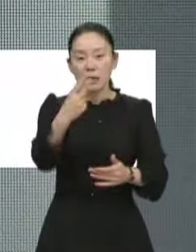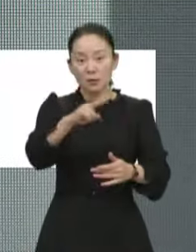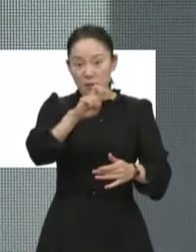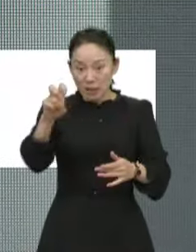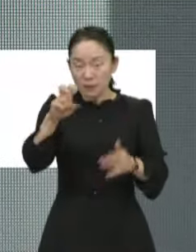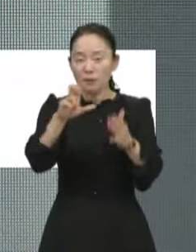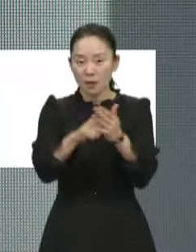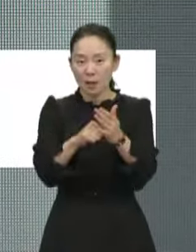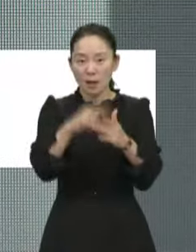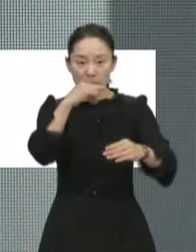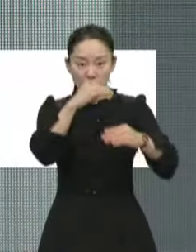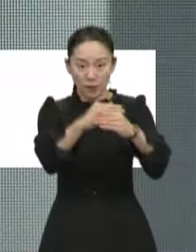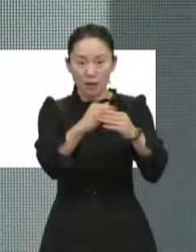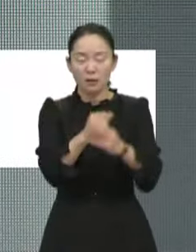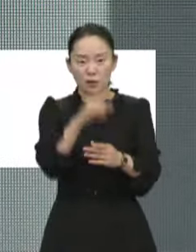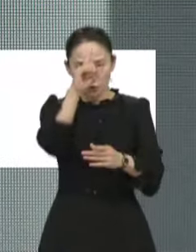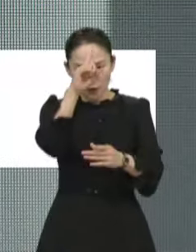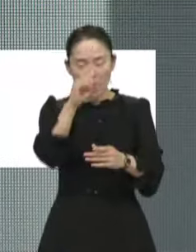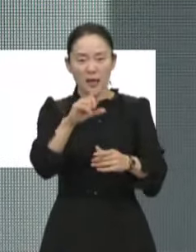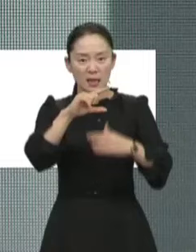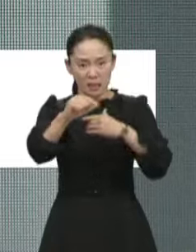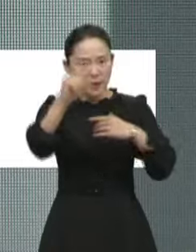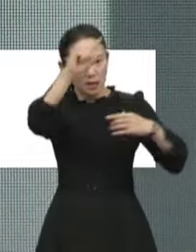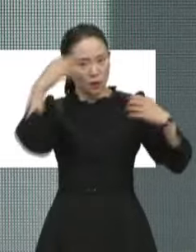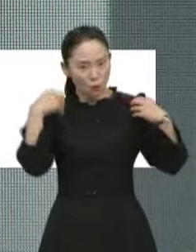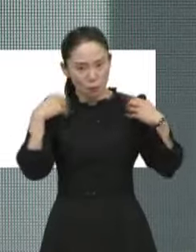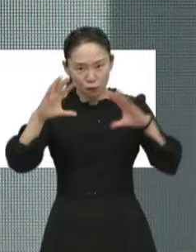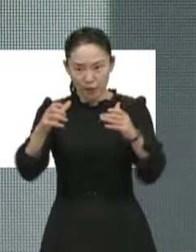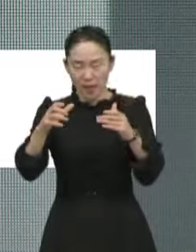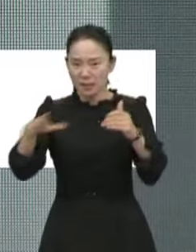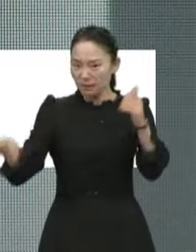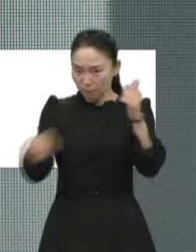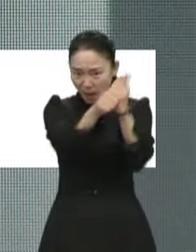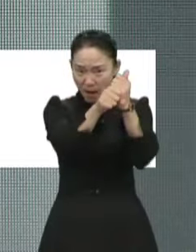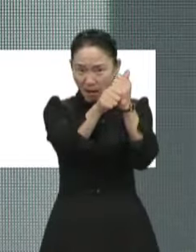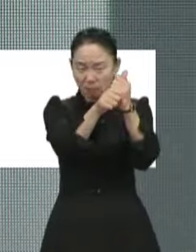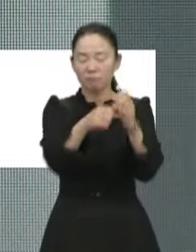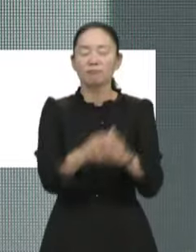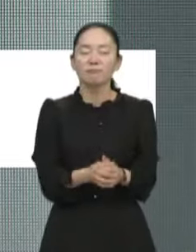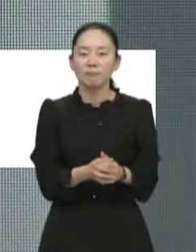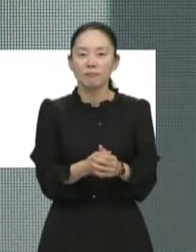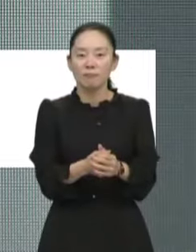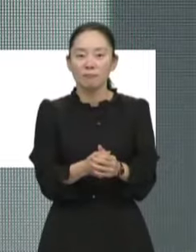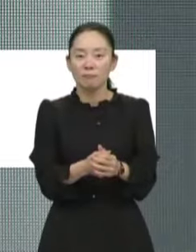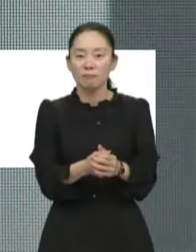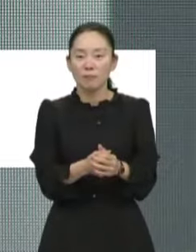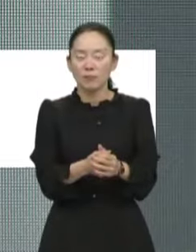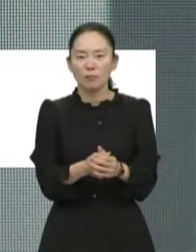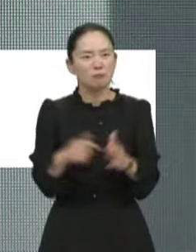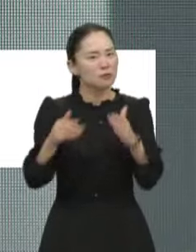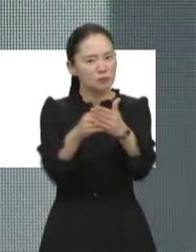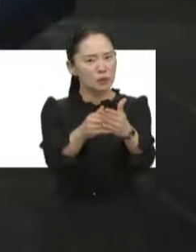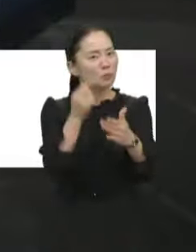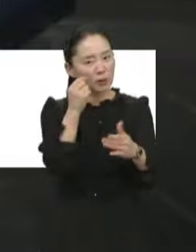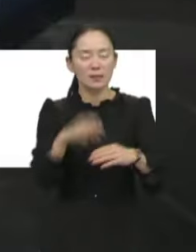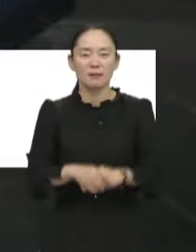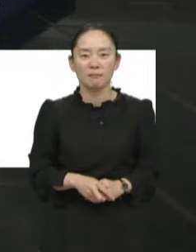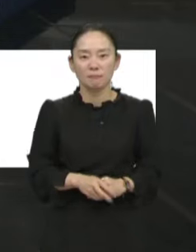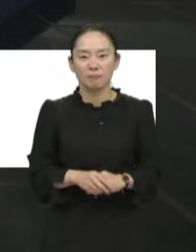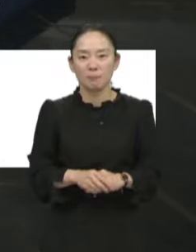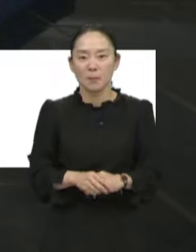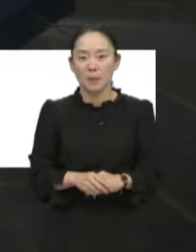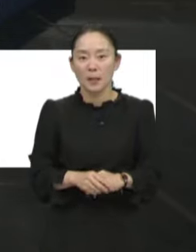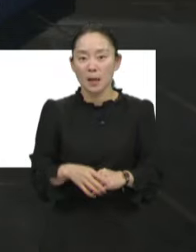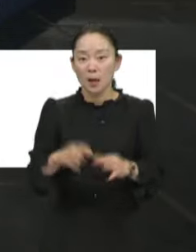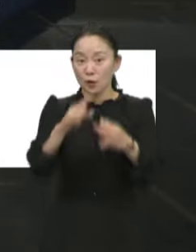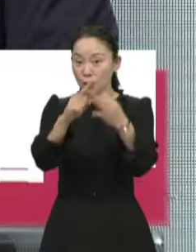2020년 당시 민주당이 중앙정부, 지방정부, 국회까지 모든 권력을 갖고 있을 때도 제대로 추진하지 못했습니다.